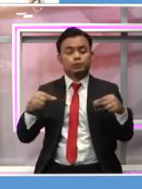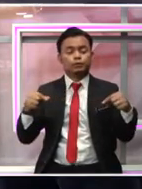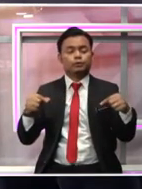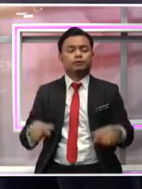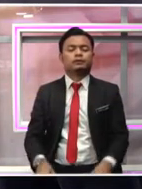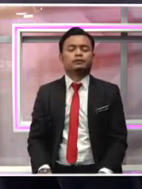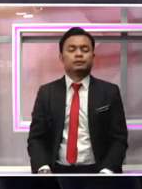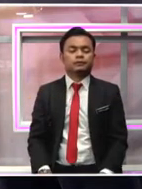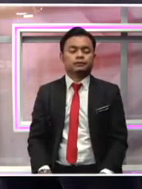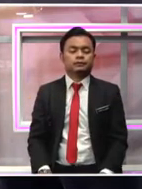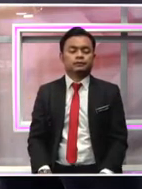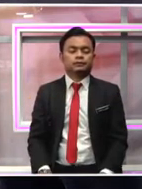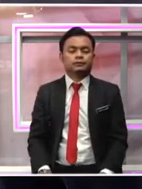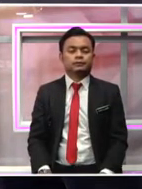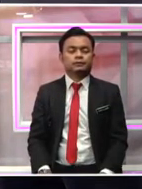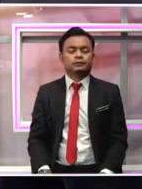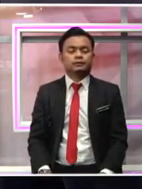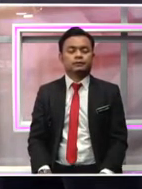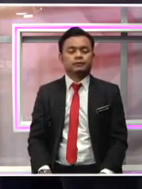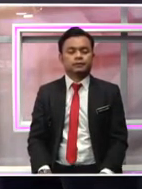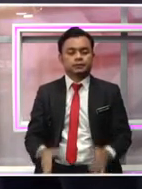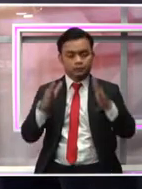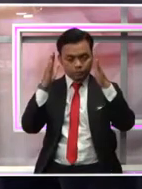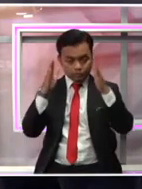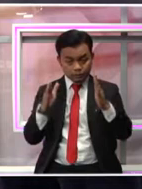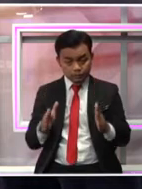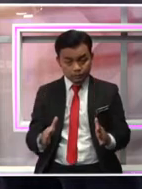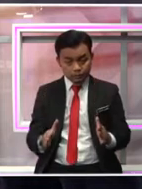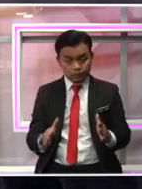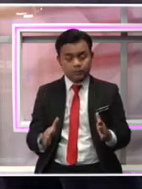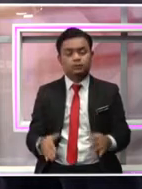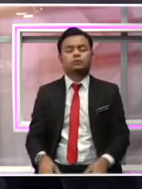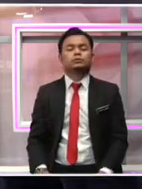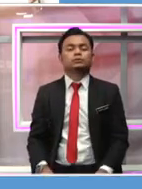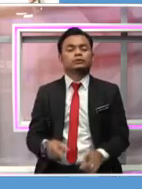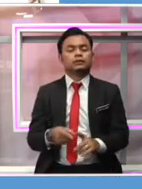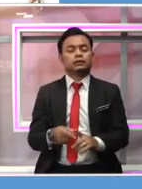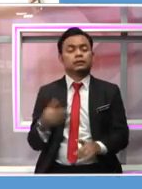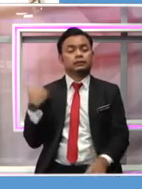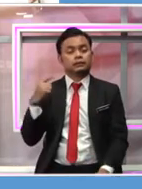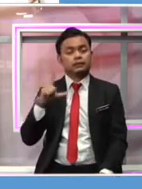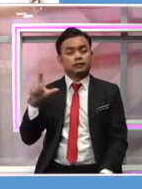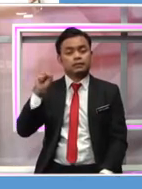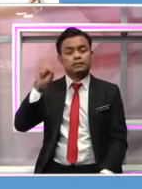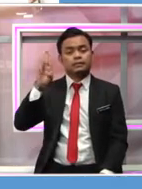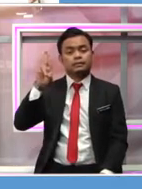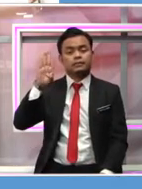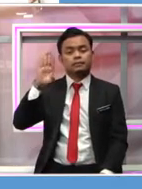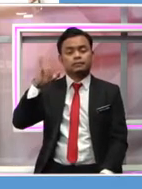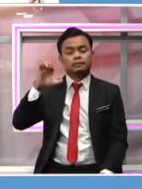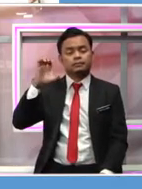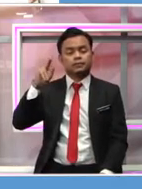dari jepun itu adalah brengket jadikan Oke ketiga lemak memasak